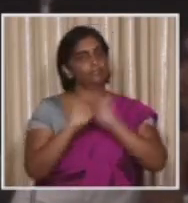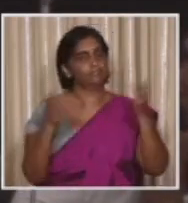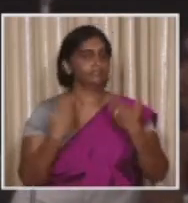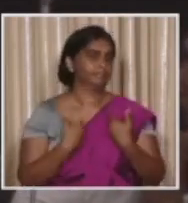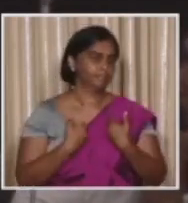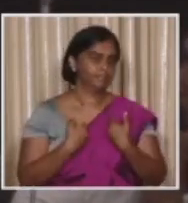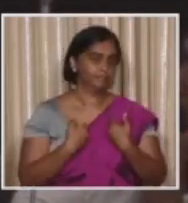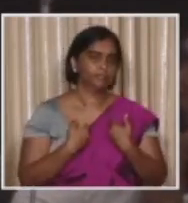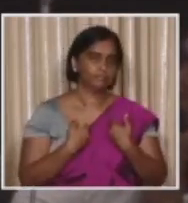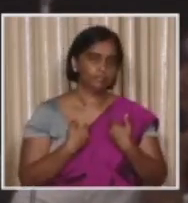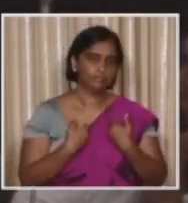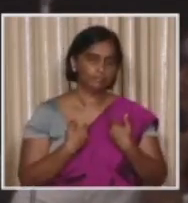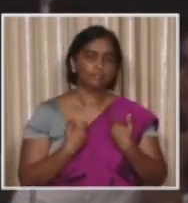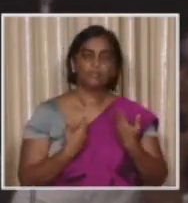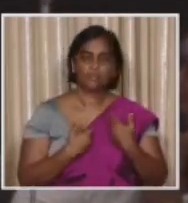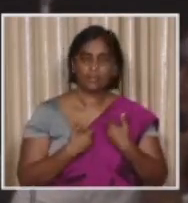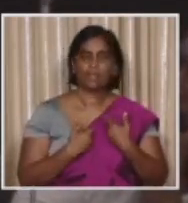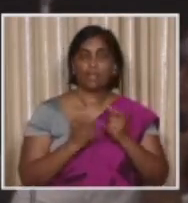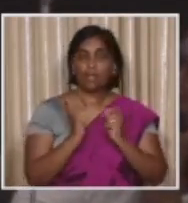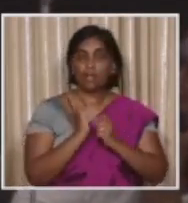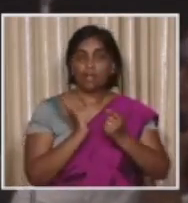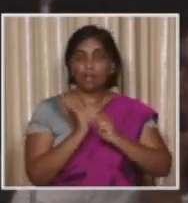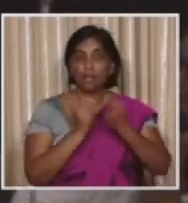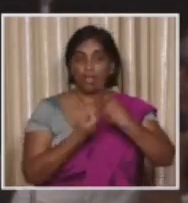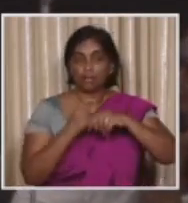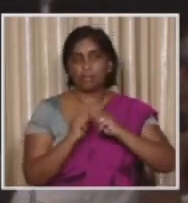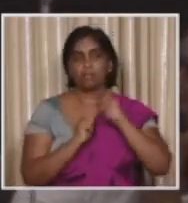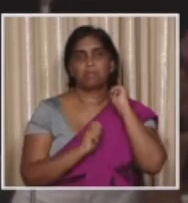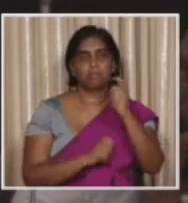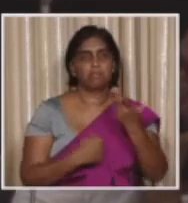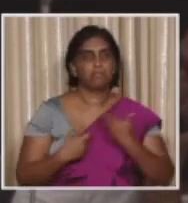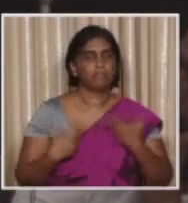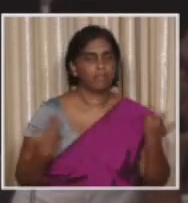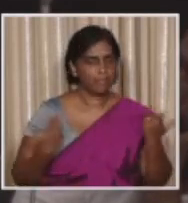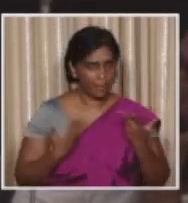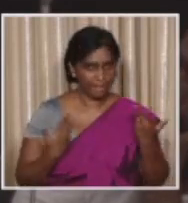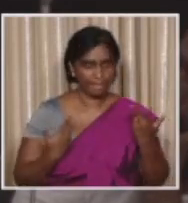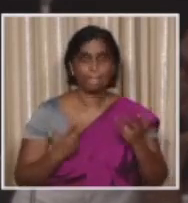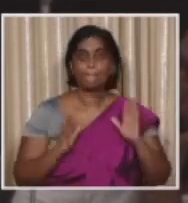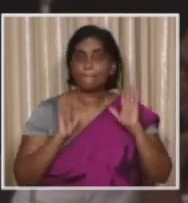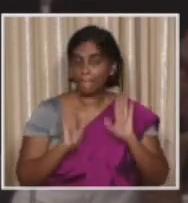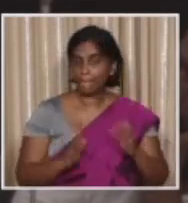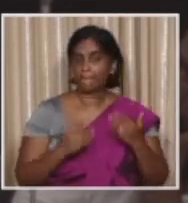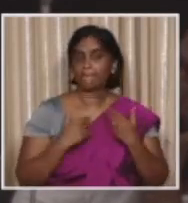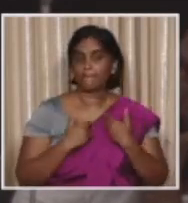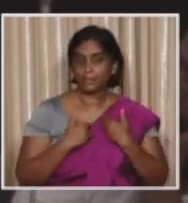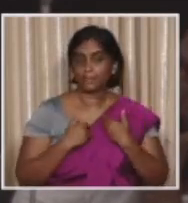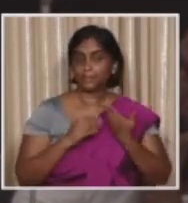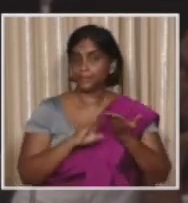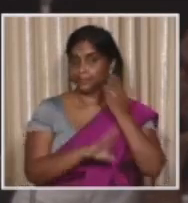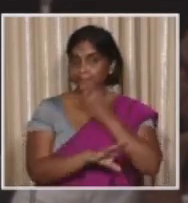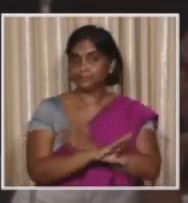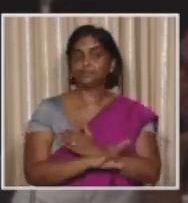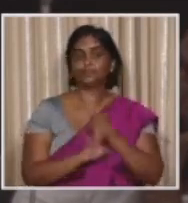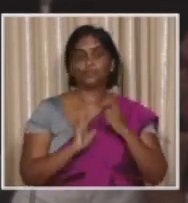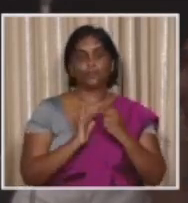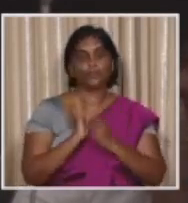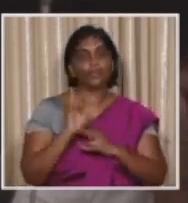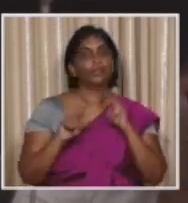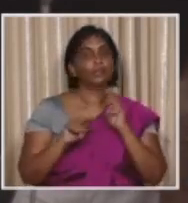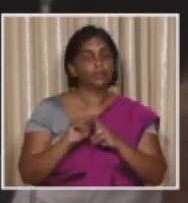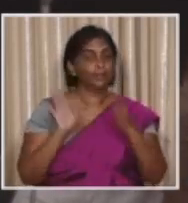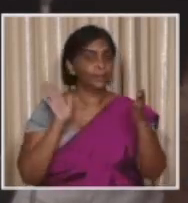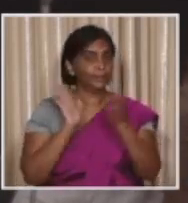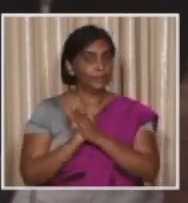වුණා. අපේ තියෙන ණය ආපසු ගෙවන්න බැහැයි කියන එක. හැබැයි අපි ඊට පෙර අපි ජාත්‍යන්තර මූල්‍ය අරමුදලත්